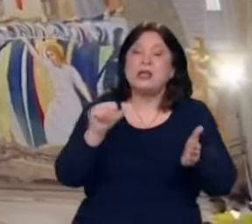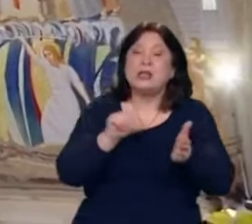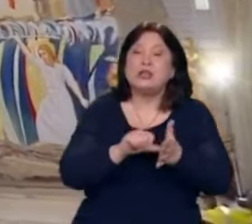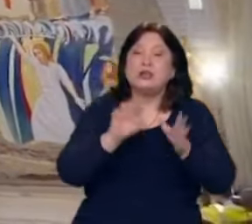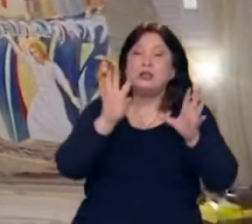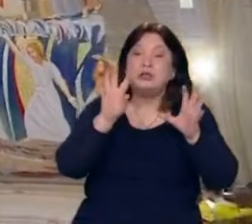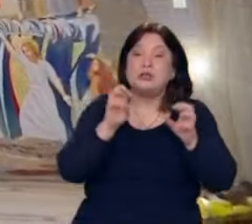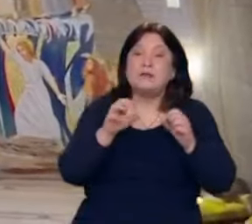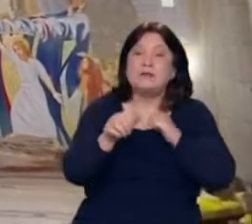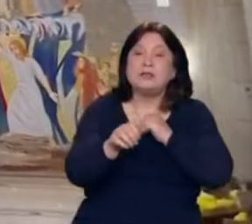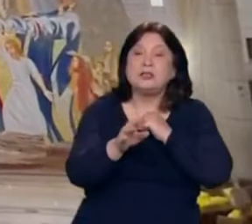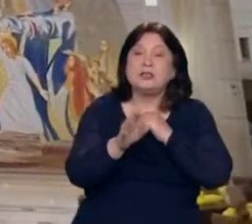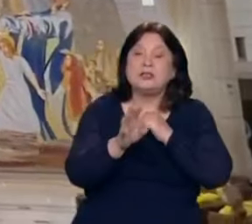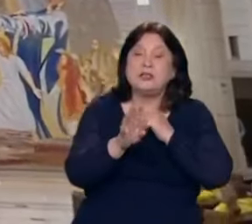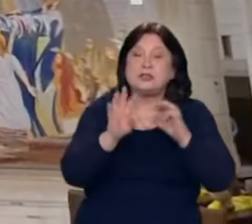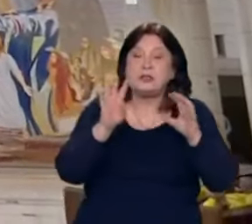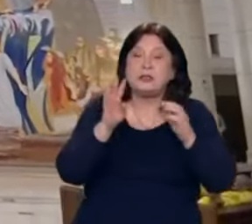1996